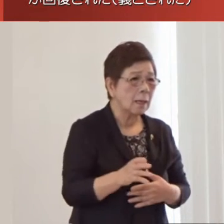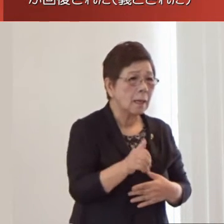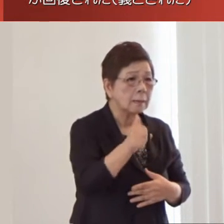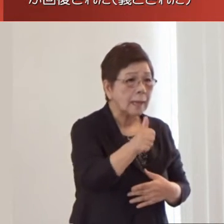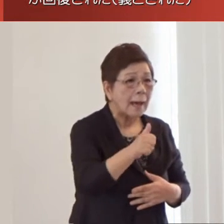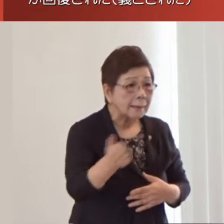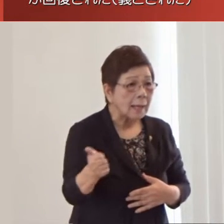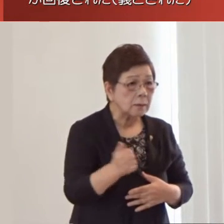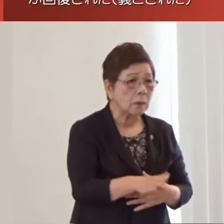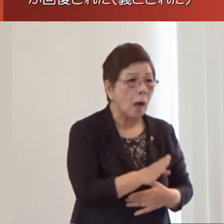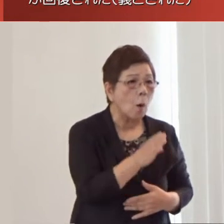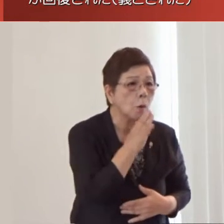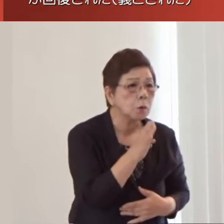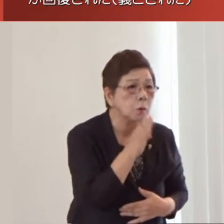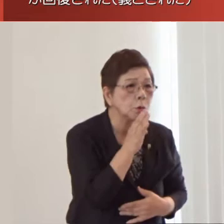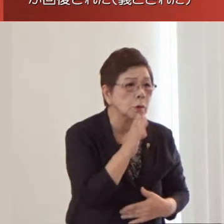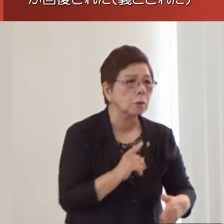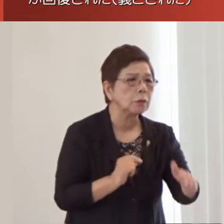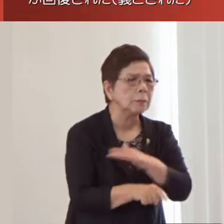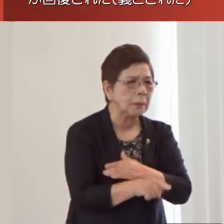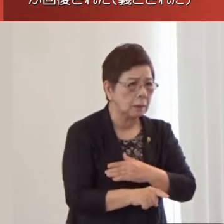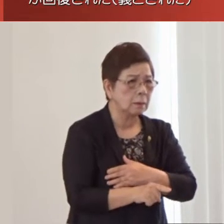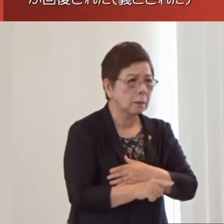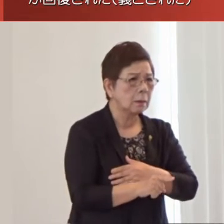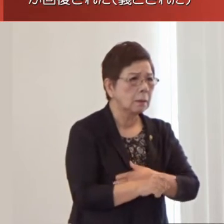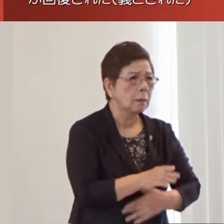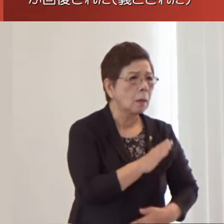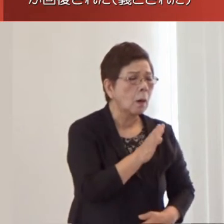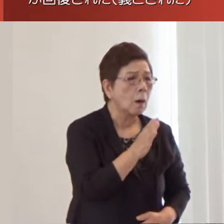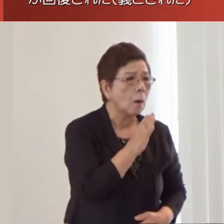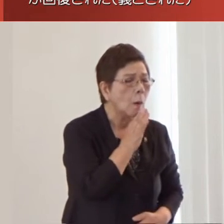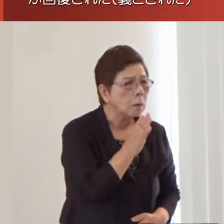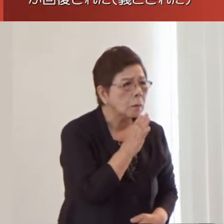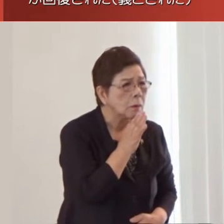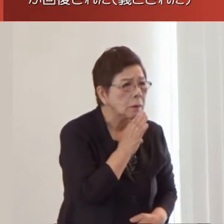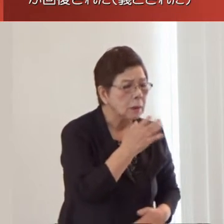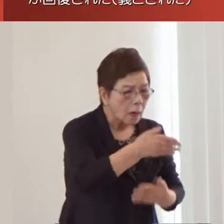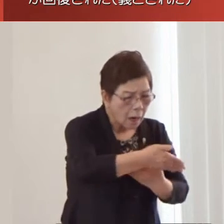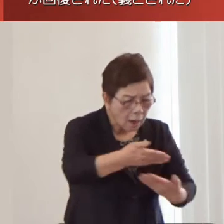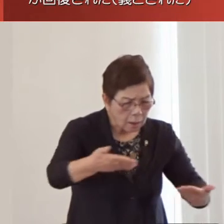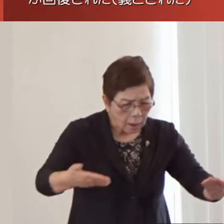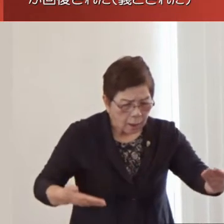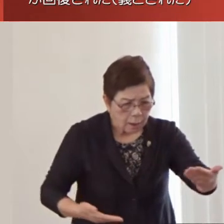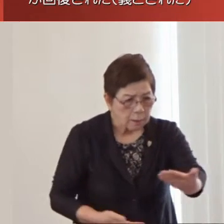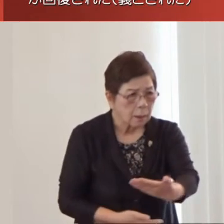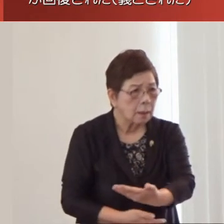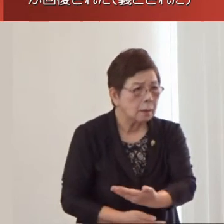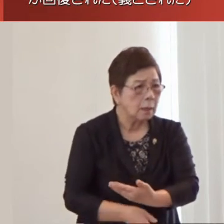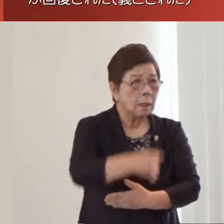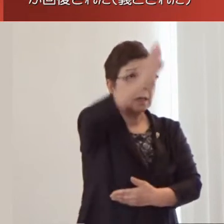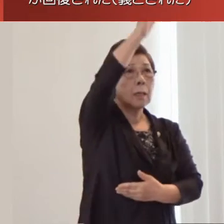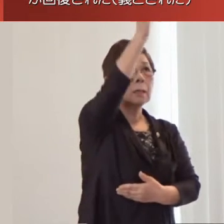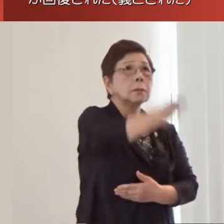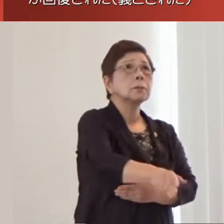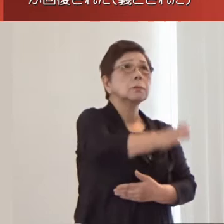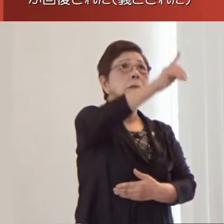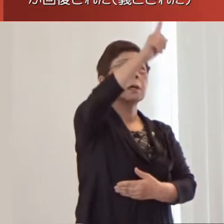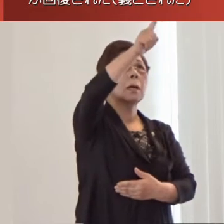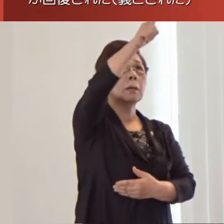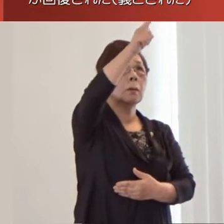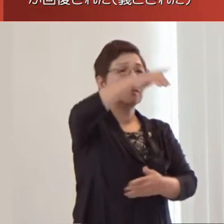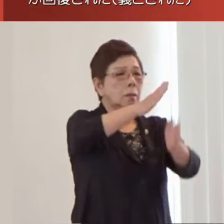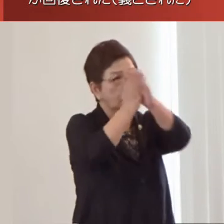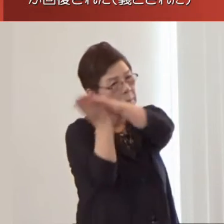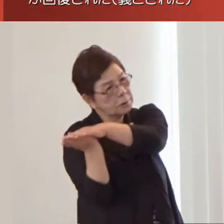リストイエスの贖いの技を通して、贖いの技すなわち十字架の死ですね、神